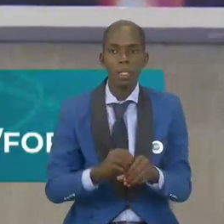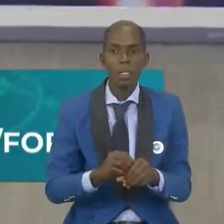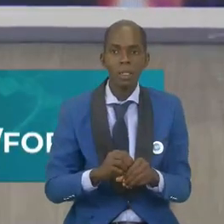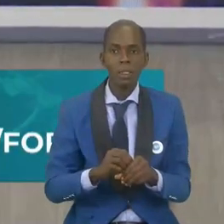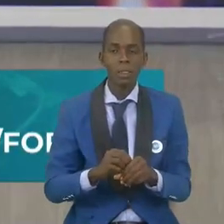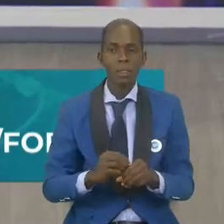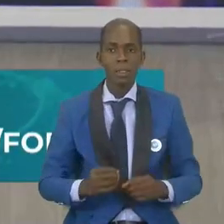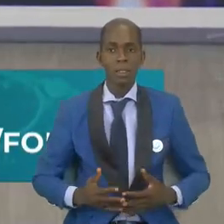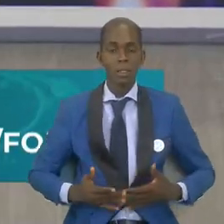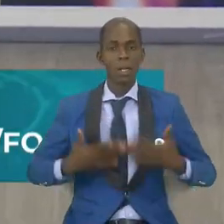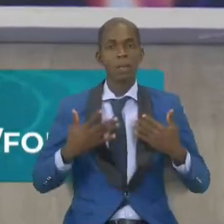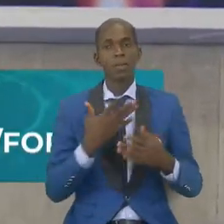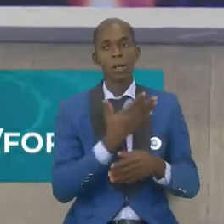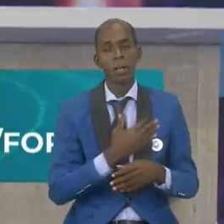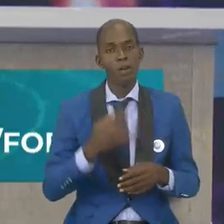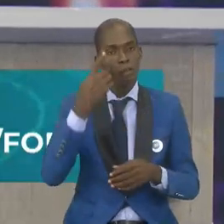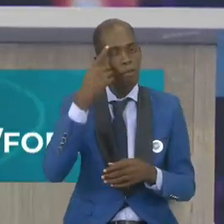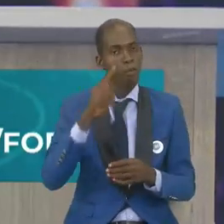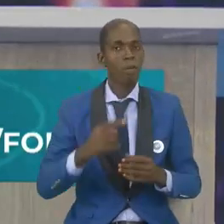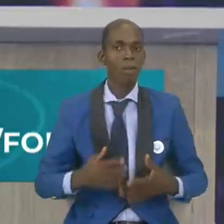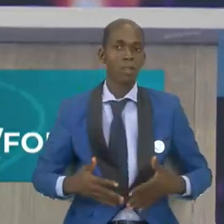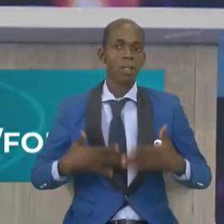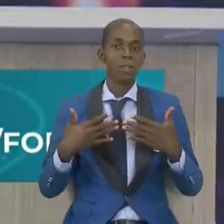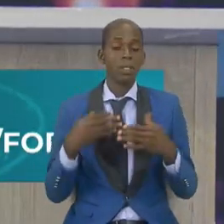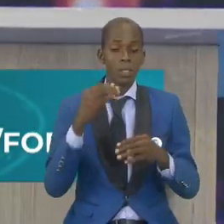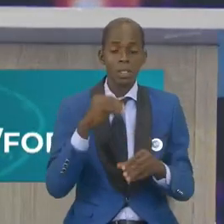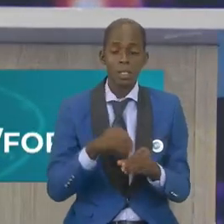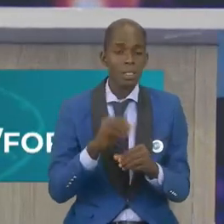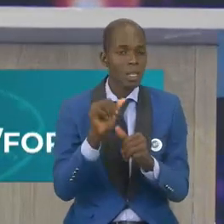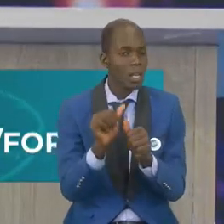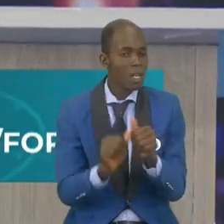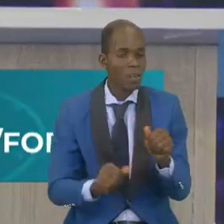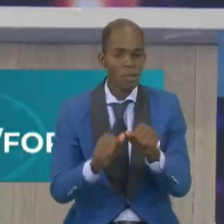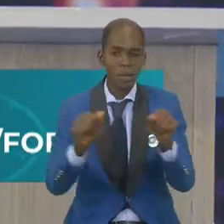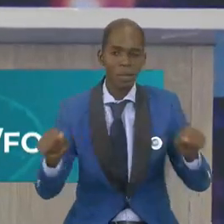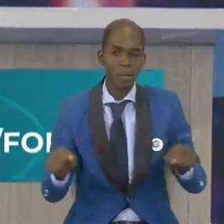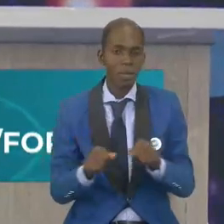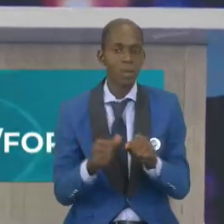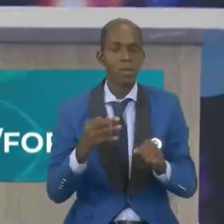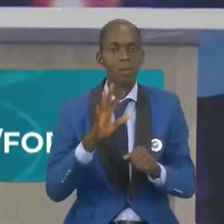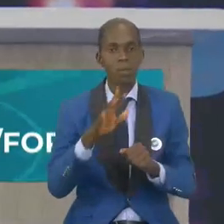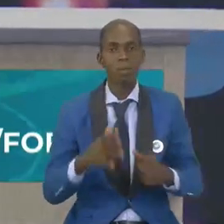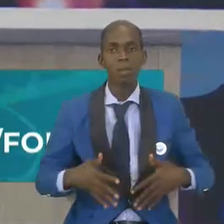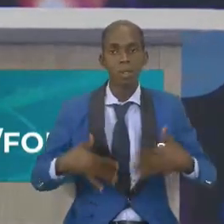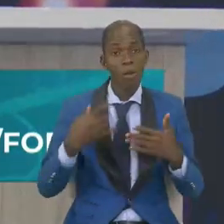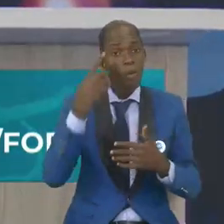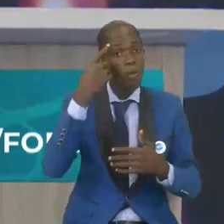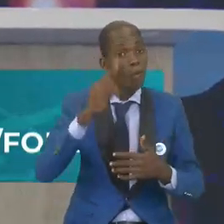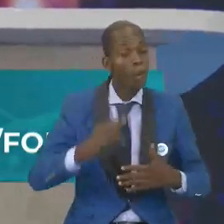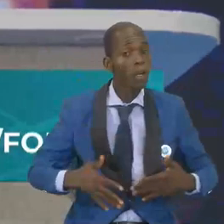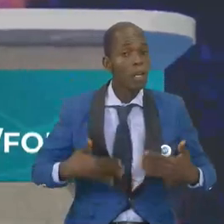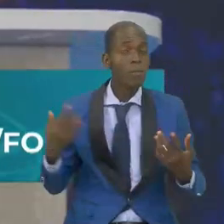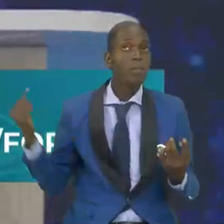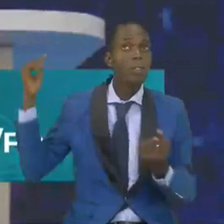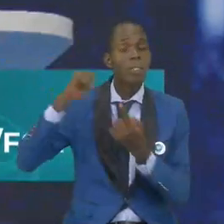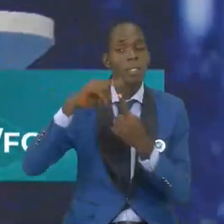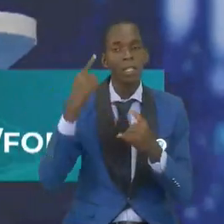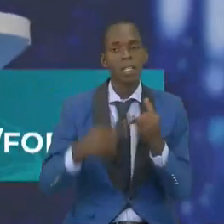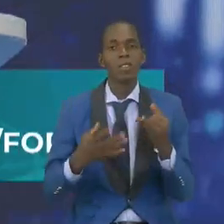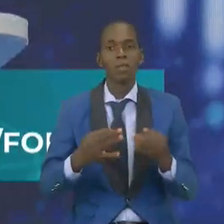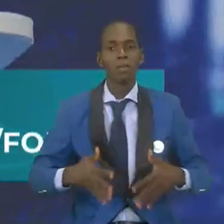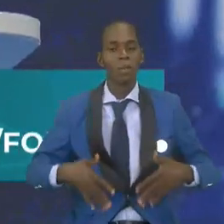la pureté du peuple sanctifié dans la vie et pour la vie. Dans la vie, chaque domaine de ta vie,